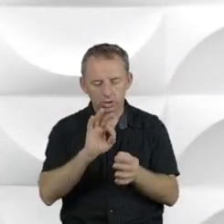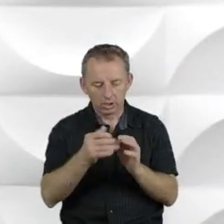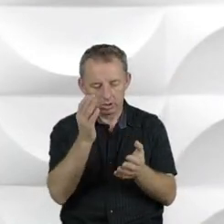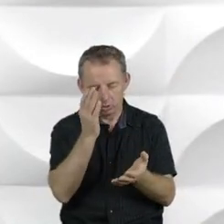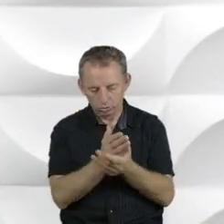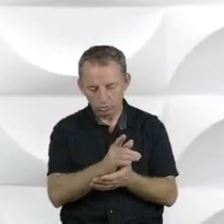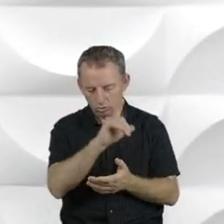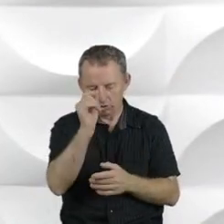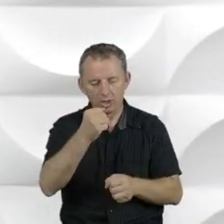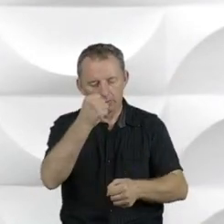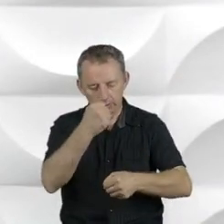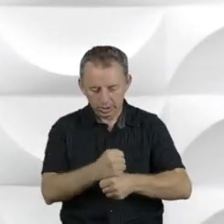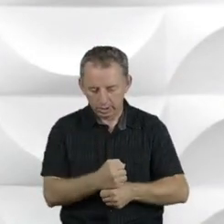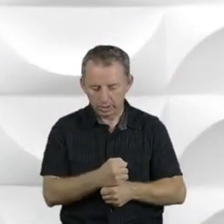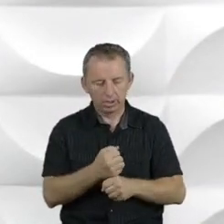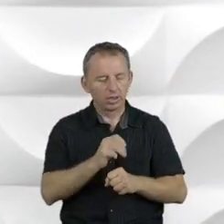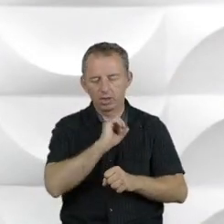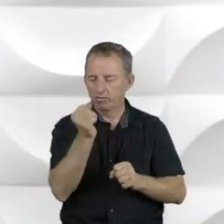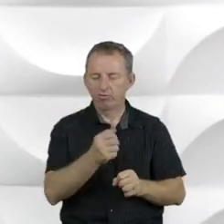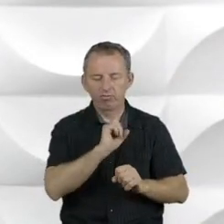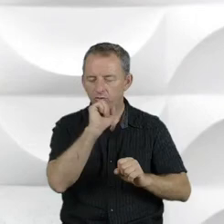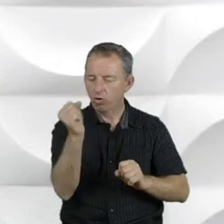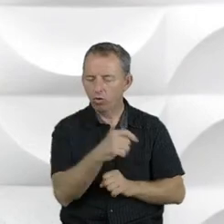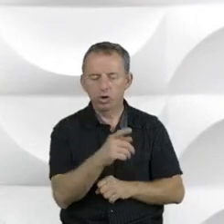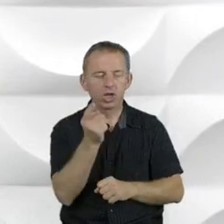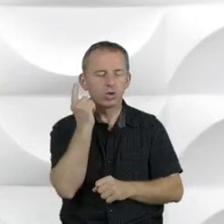przestaną i nie będą chcieli w ogóle słyszeć.